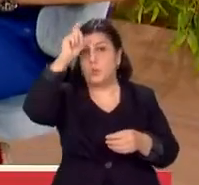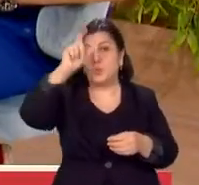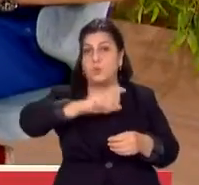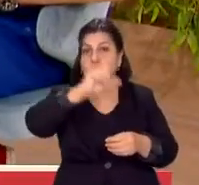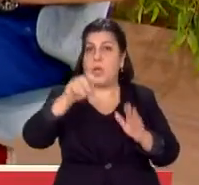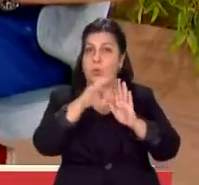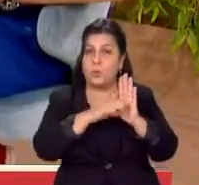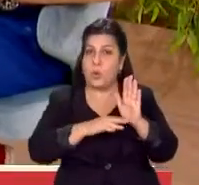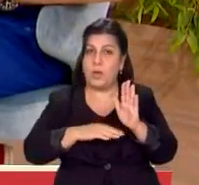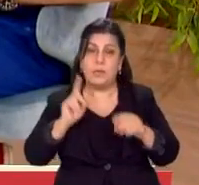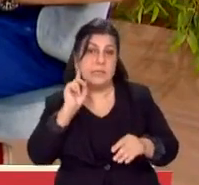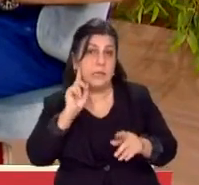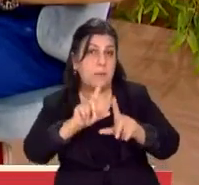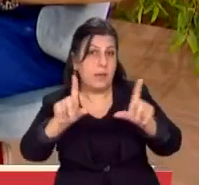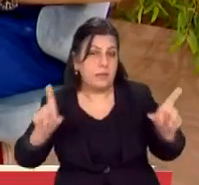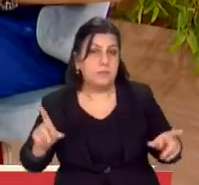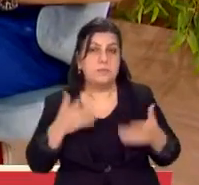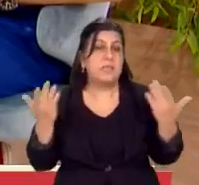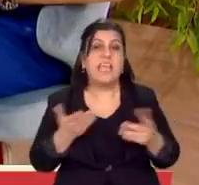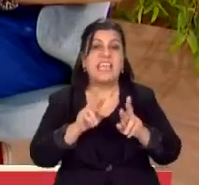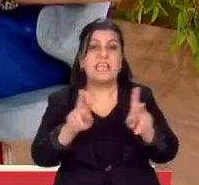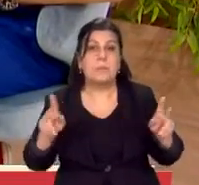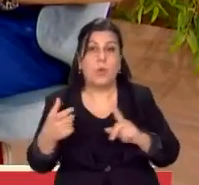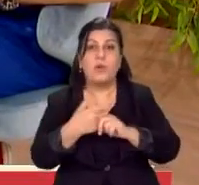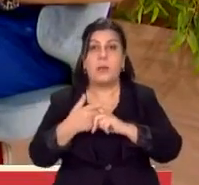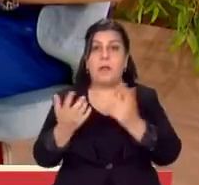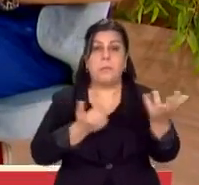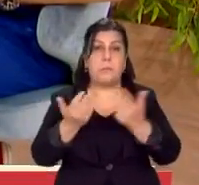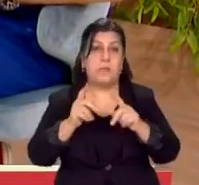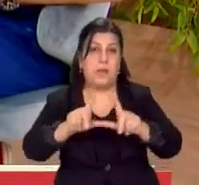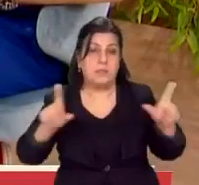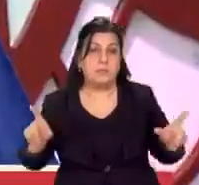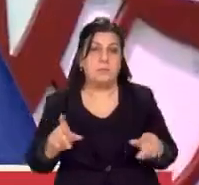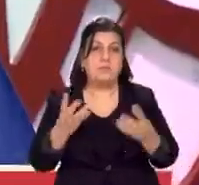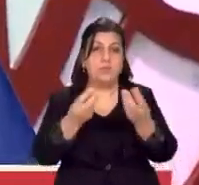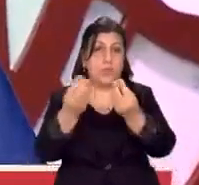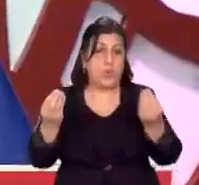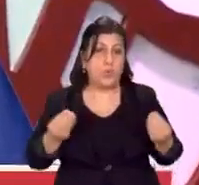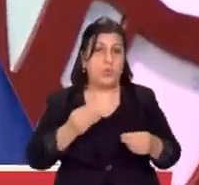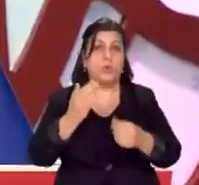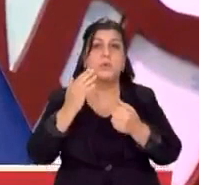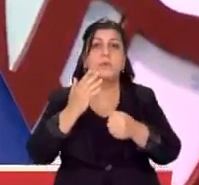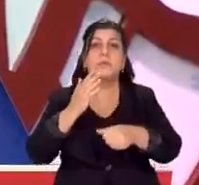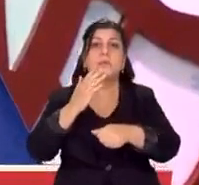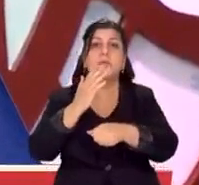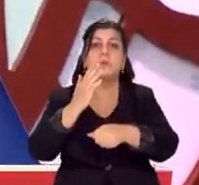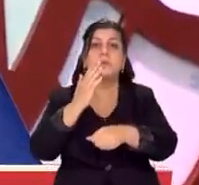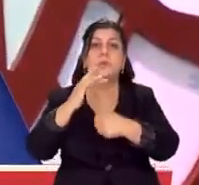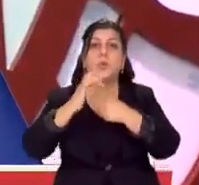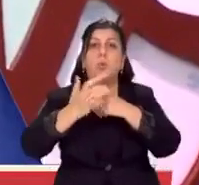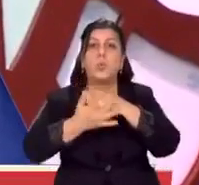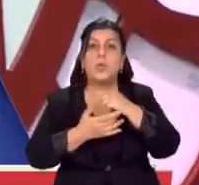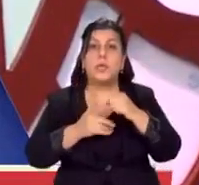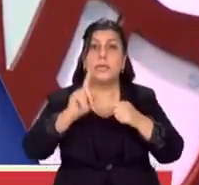salgın başlangıcında neler yapılacağı ne gibi önlemler alacak konusunda işte birçok ülke ilk